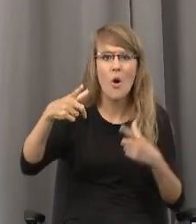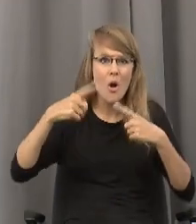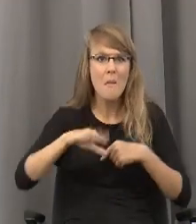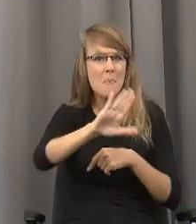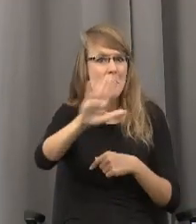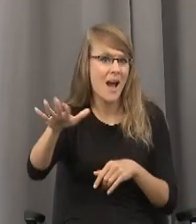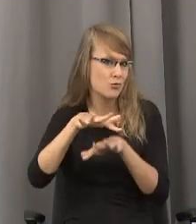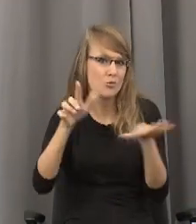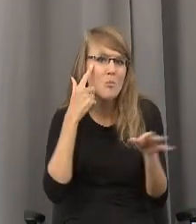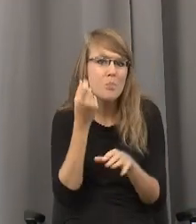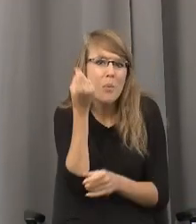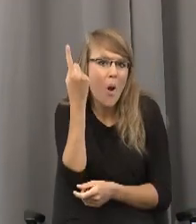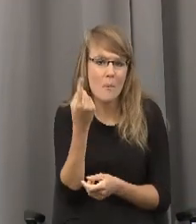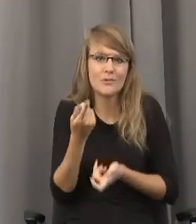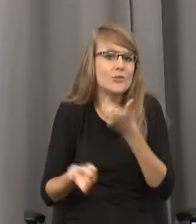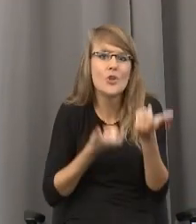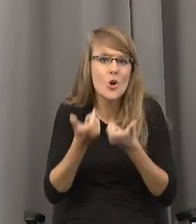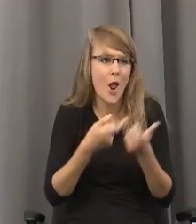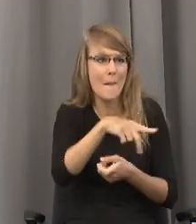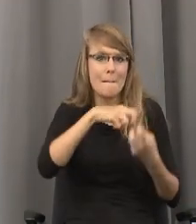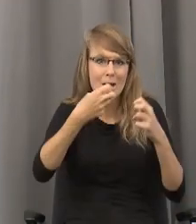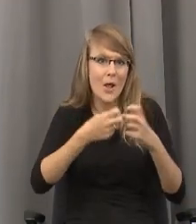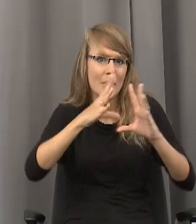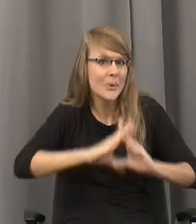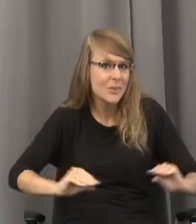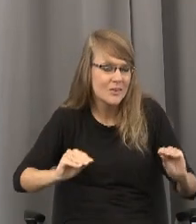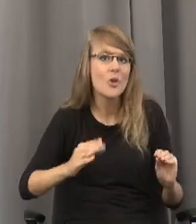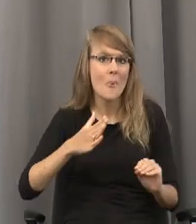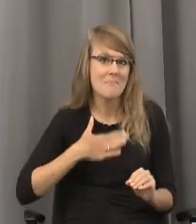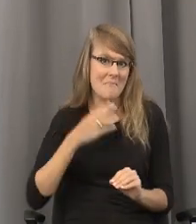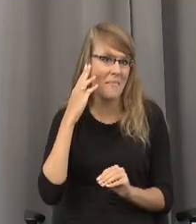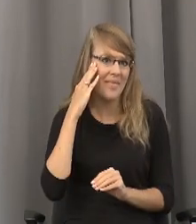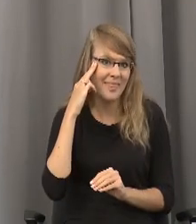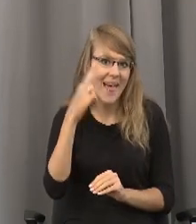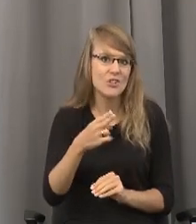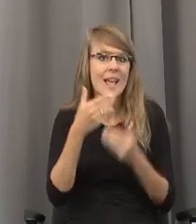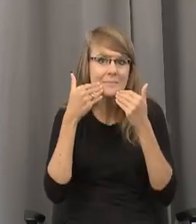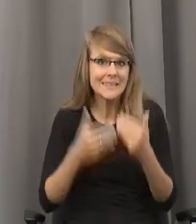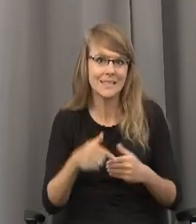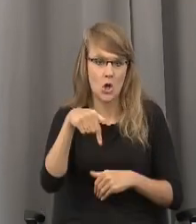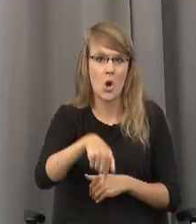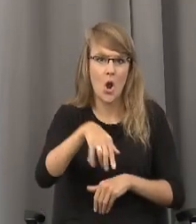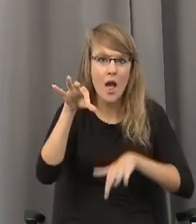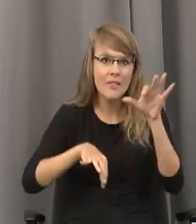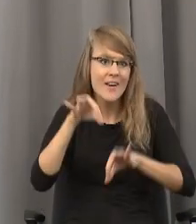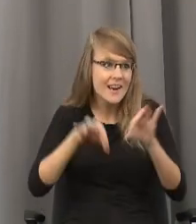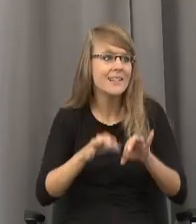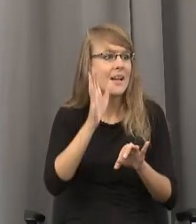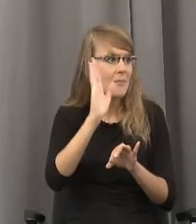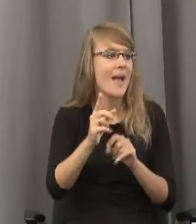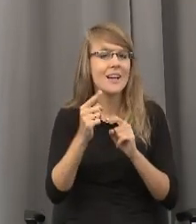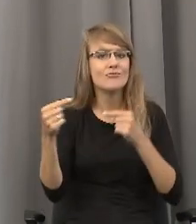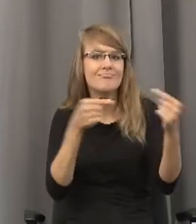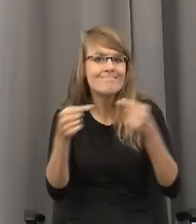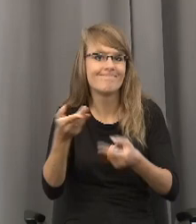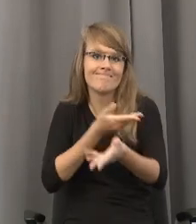mogą pomóc w rozwiązywaniu tych problemów i mamy nadzieję, że dzięki tej konferencji będziemy dyskutowali nie